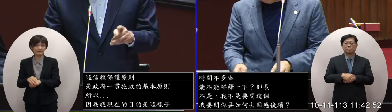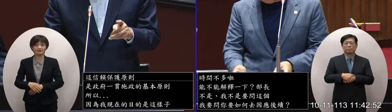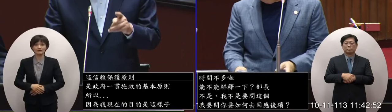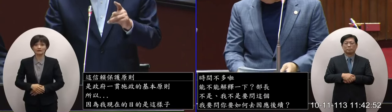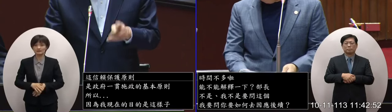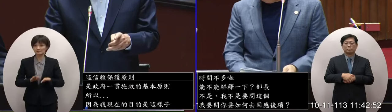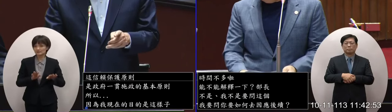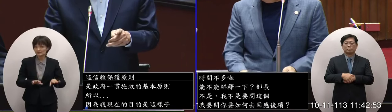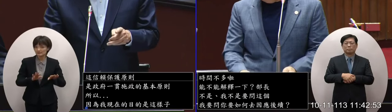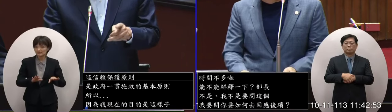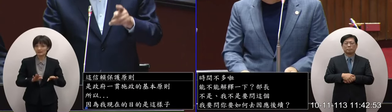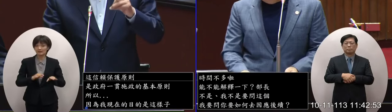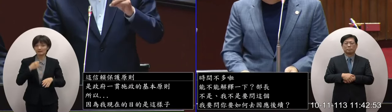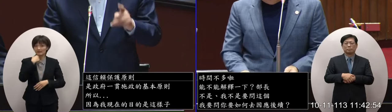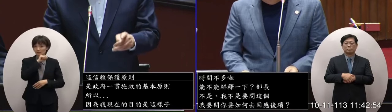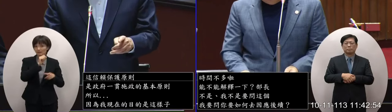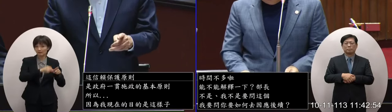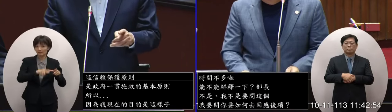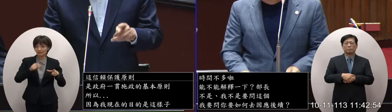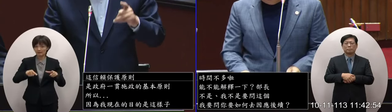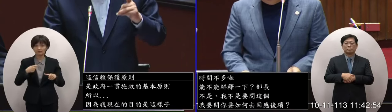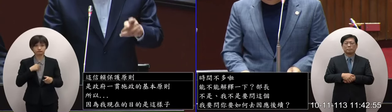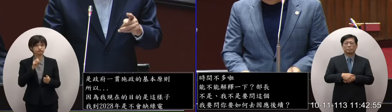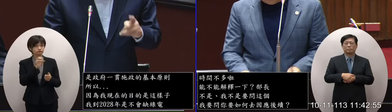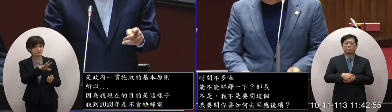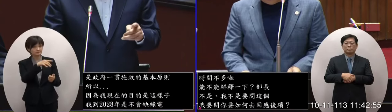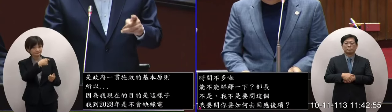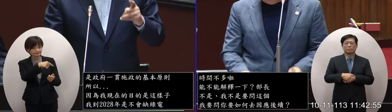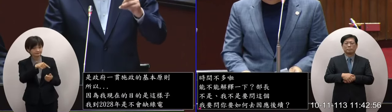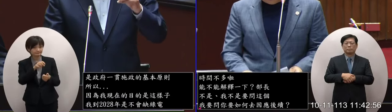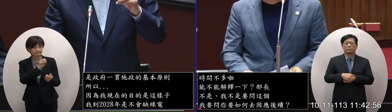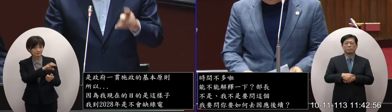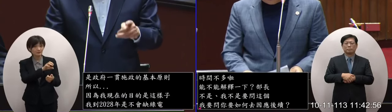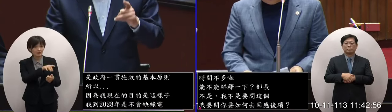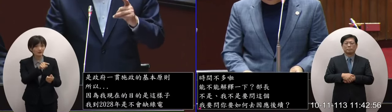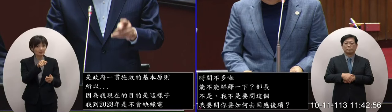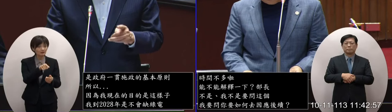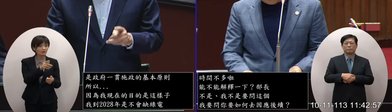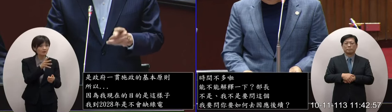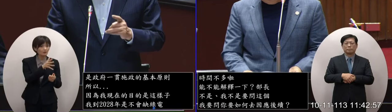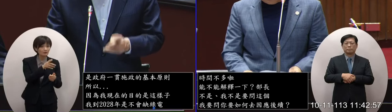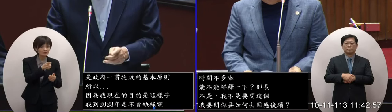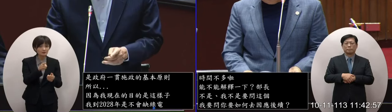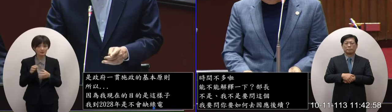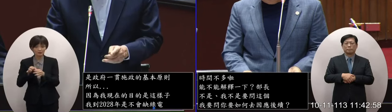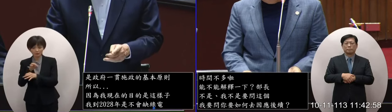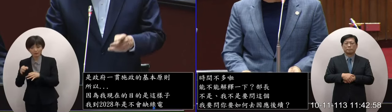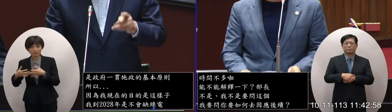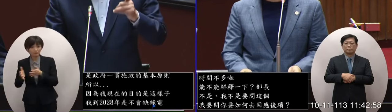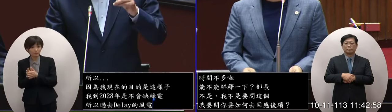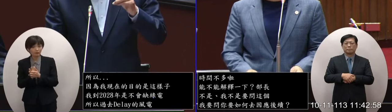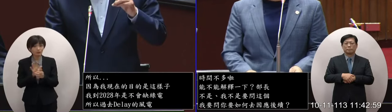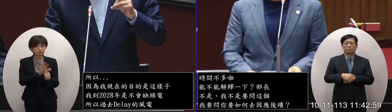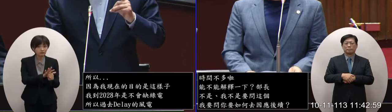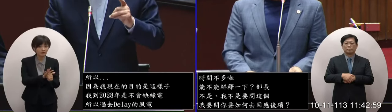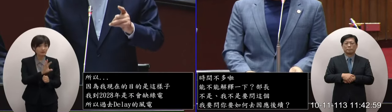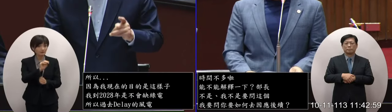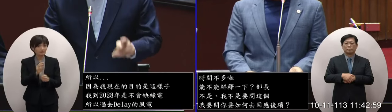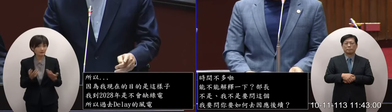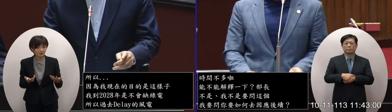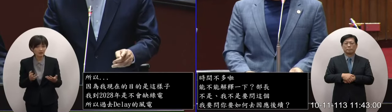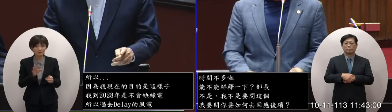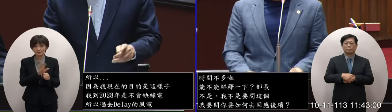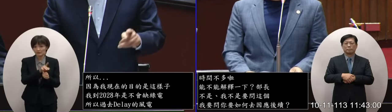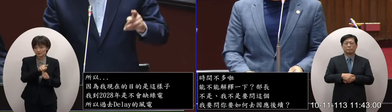个国产的公司。告诉他们，你有没有什么需要经济部协助的，让他可以成